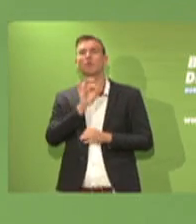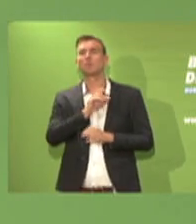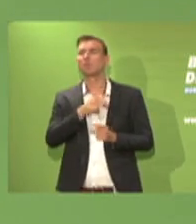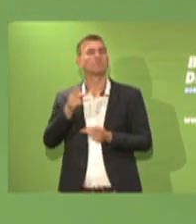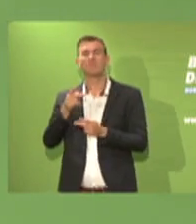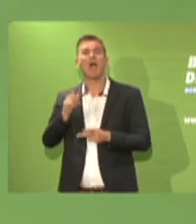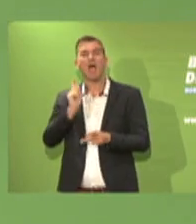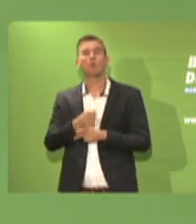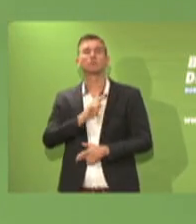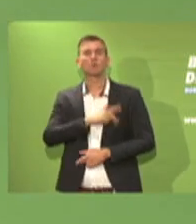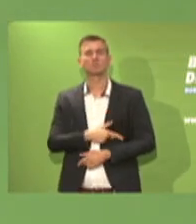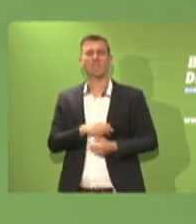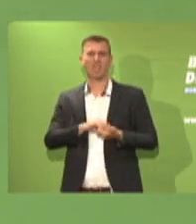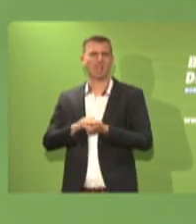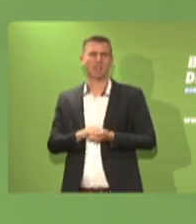auch sozial.